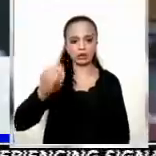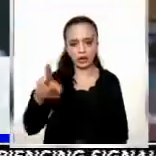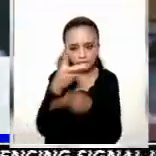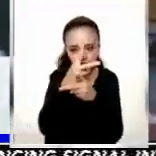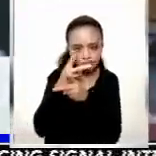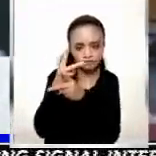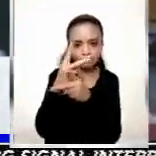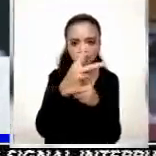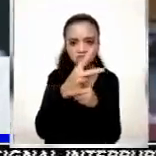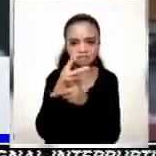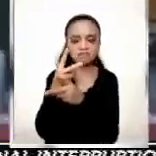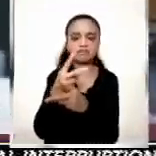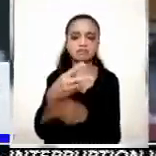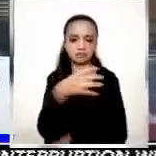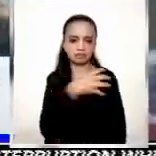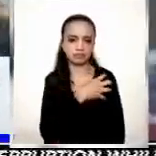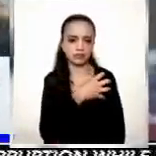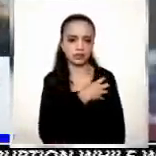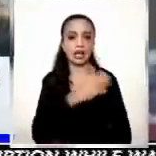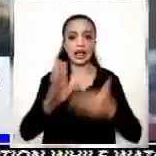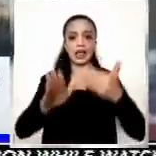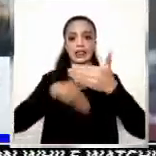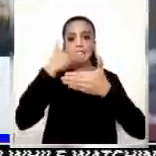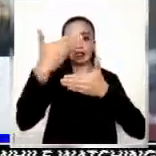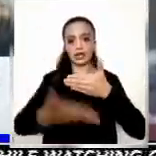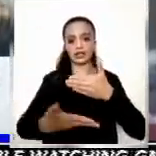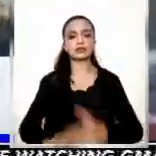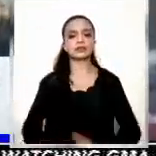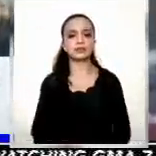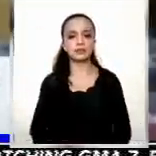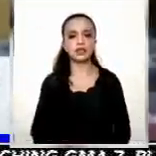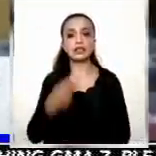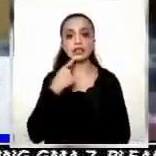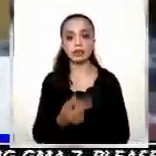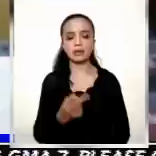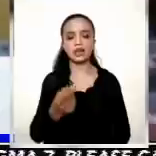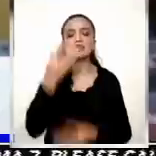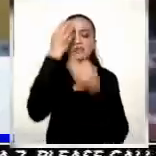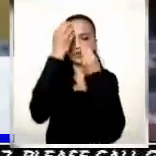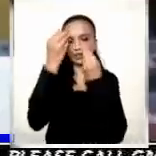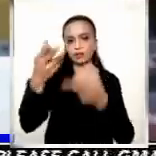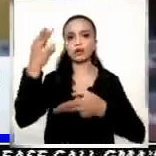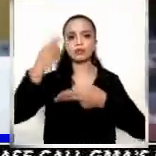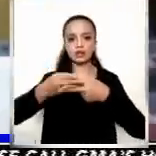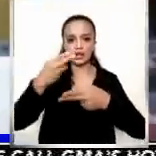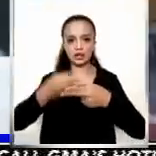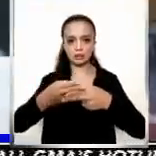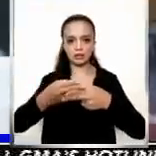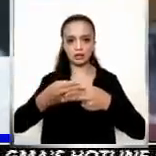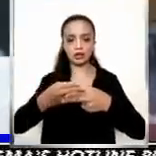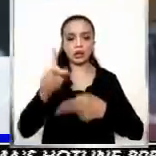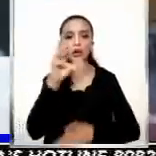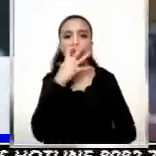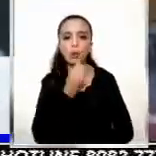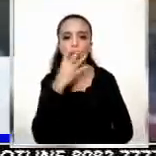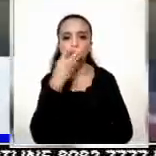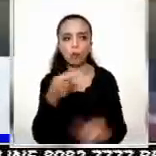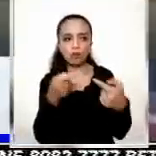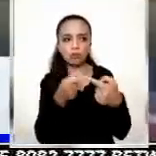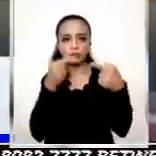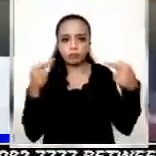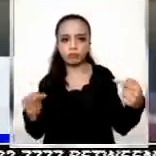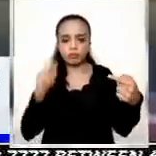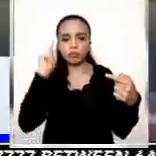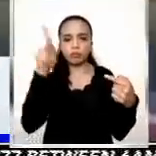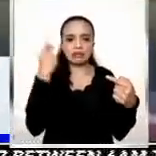yun. Kalaunan, sinabi na rin ni Senario ang pangalan ng kanyang tinutukoy na kalaban daw sa politika ni Aquino. Sige